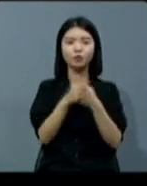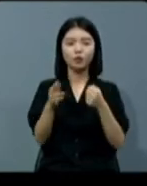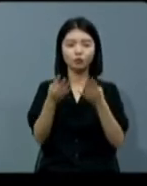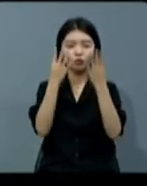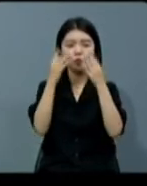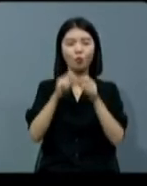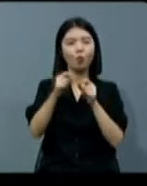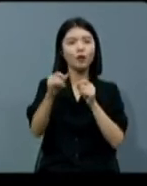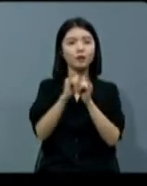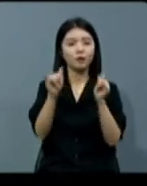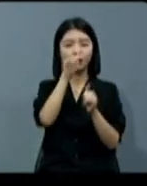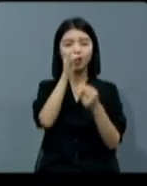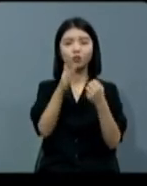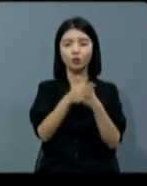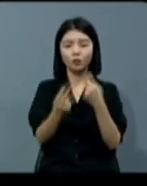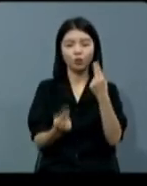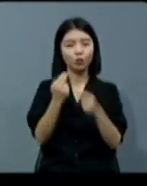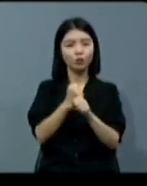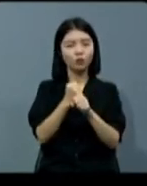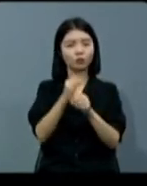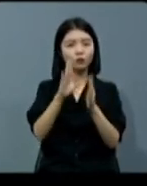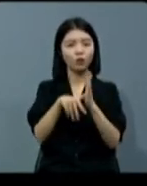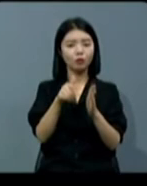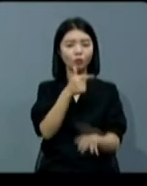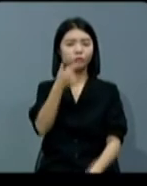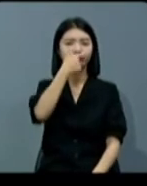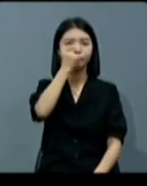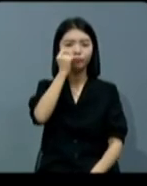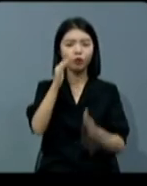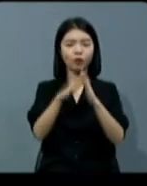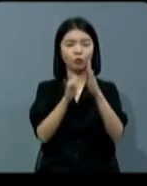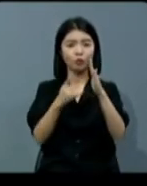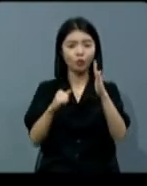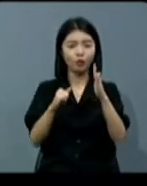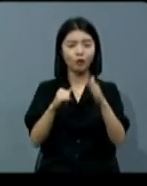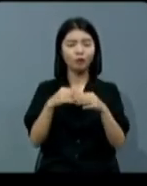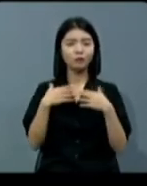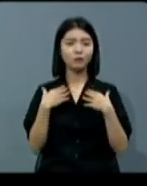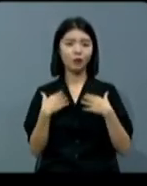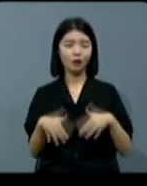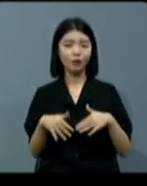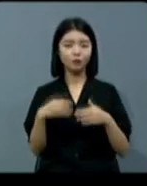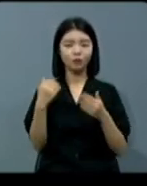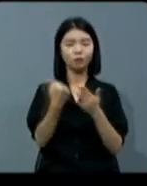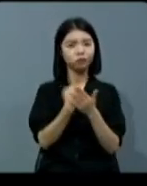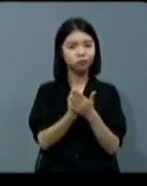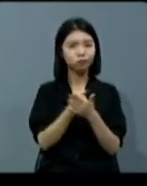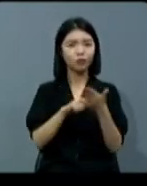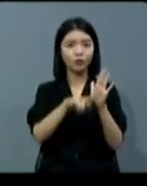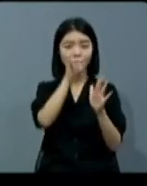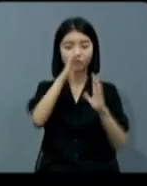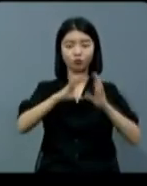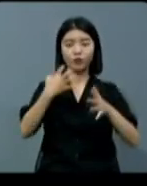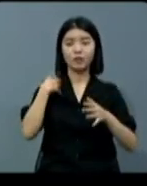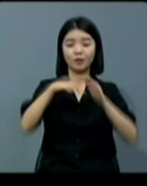때문에 이것도 비교해 봤을 때 터무니없이 부족해서 유족들이 실망과 허탈감을 지금 표현하고 있습니다. 국가의